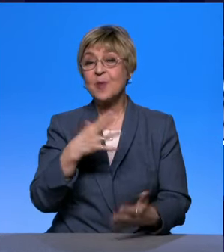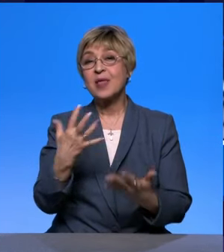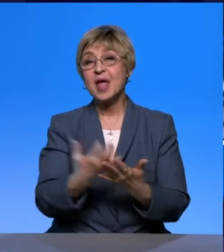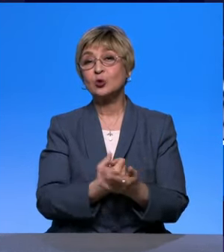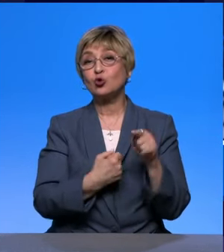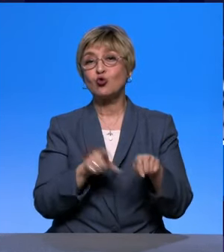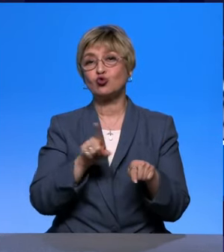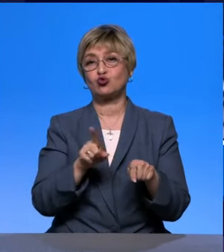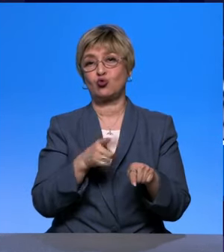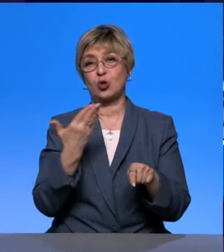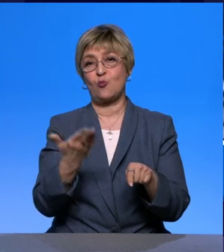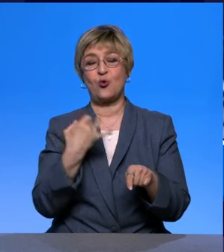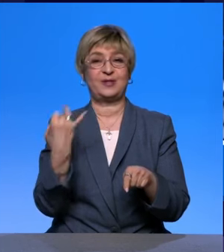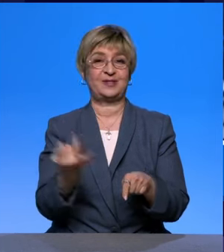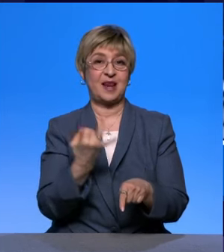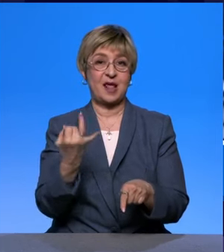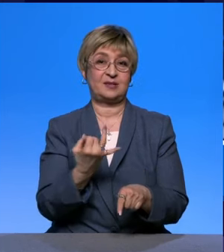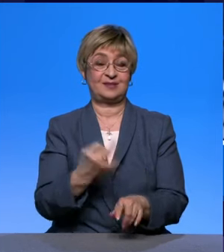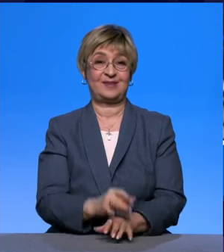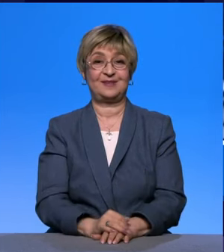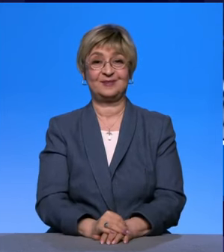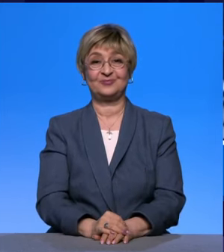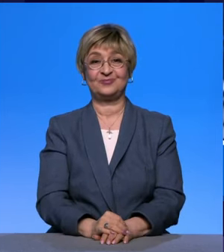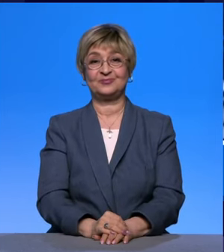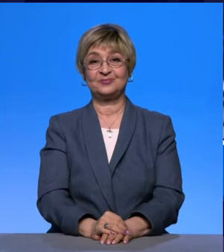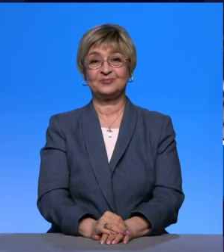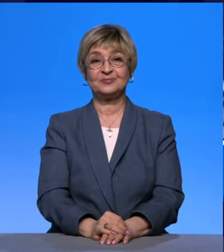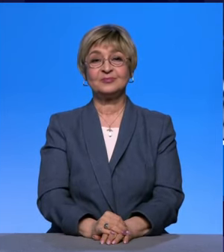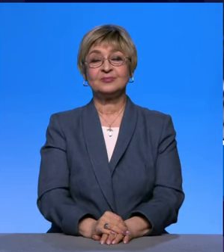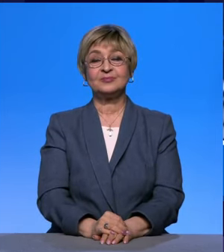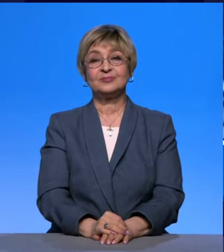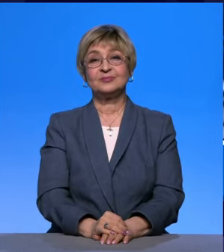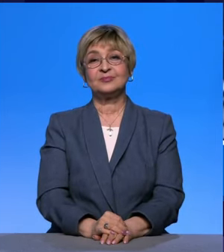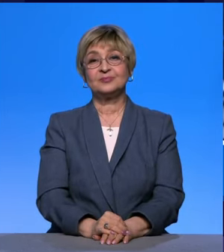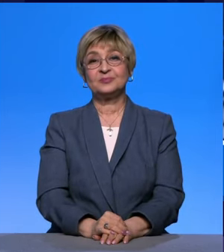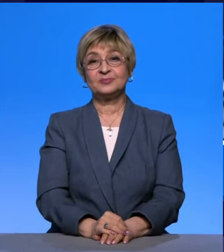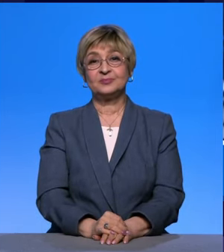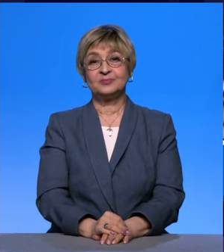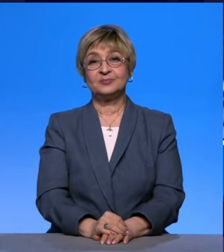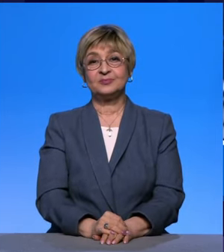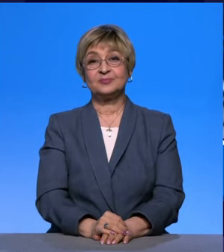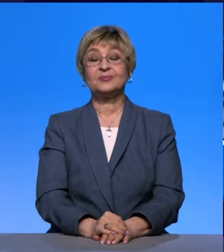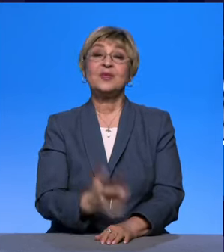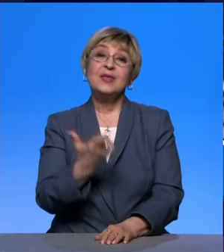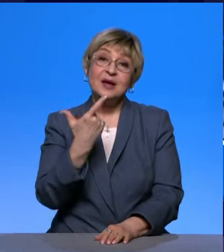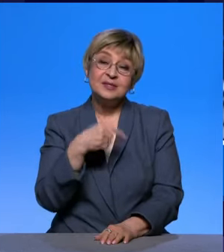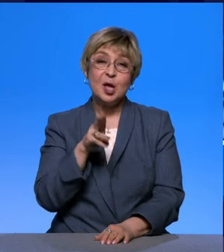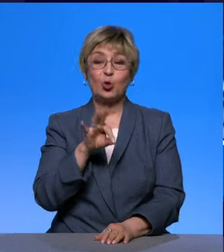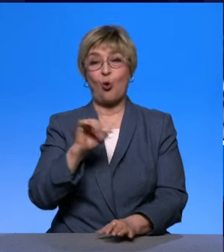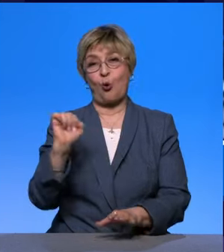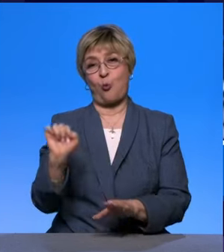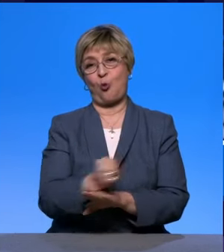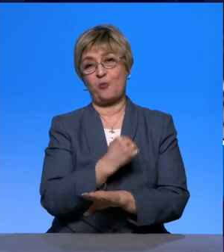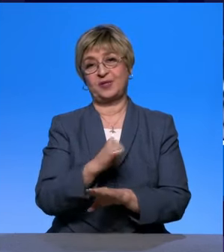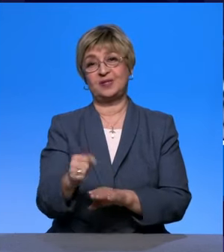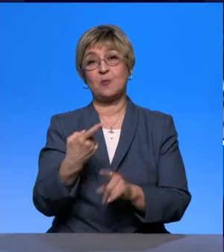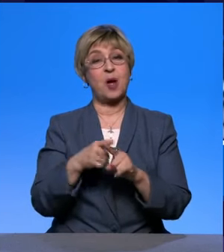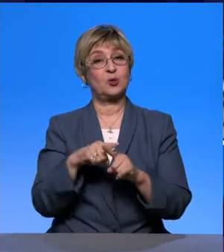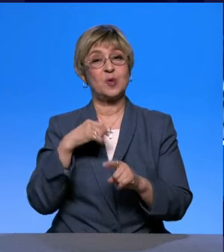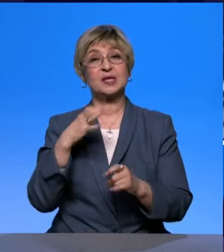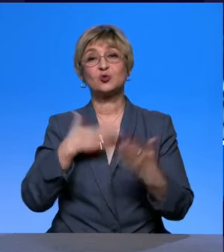интересен, и интереснее всего, и вот, соответственно, где-то победить, да, скажем. Вот, поэтому я с удовольствием